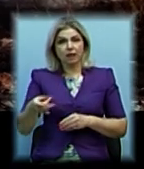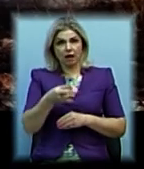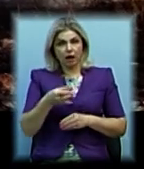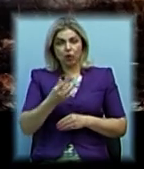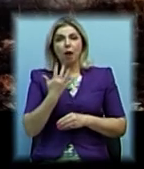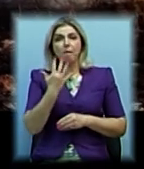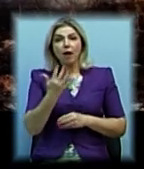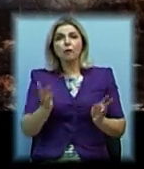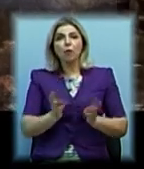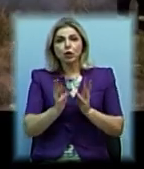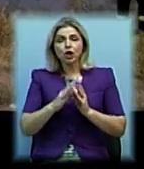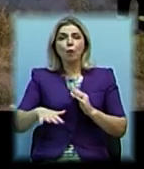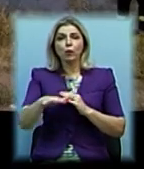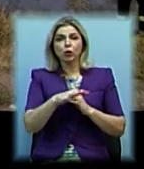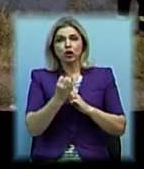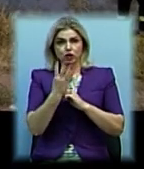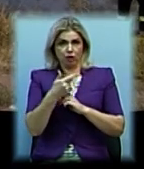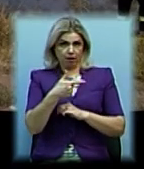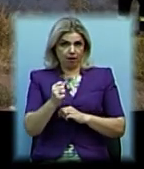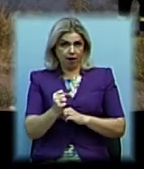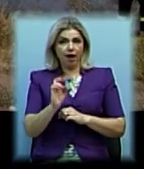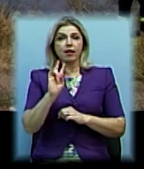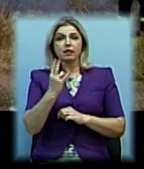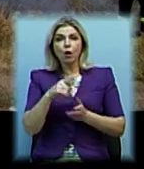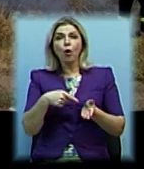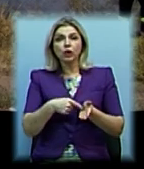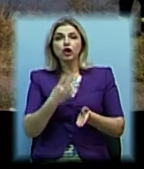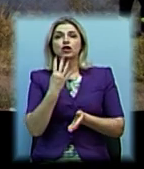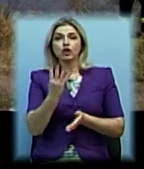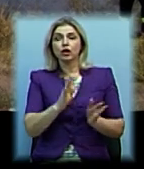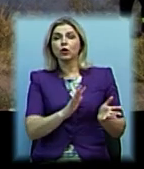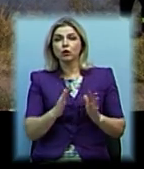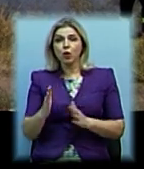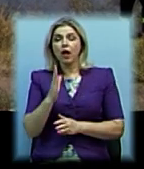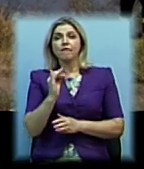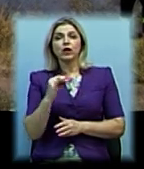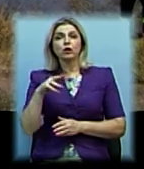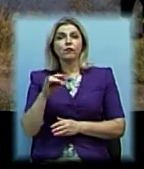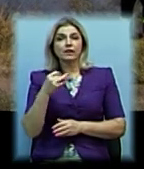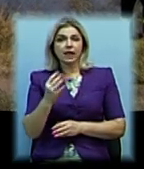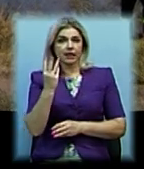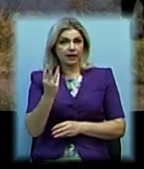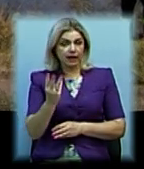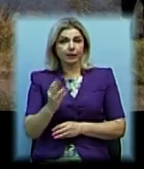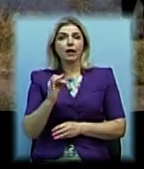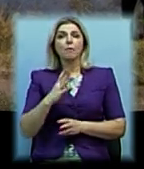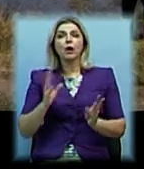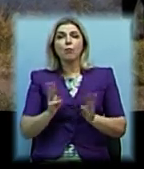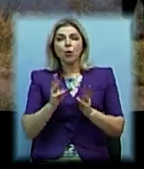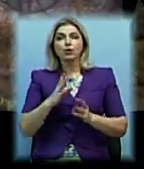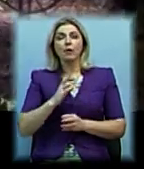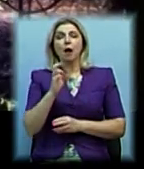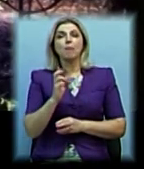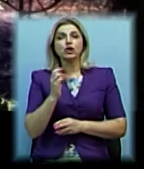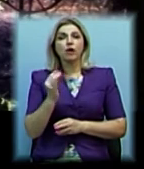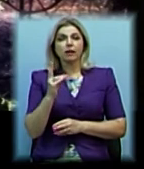– 5 пожеж, площа 14 гектарів. У Миколаєві – 4 випадки, у Вітовському районі – 3. Також пожежі траплялись у Баштанці